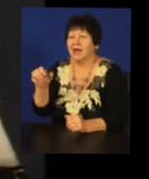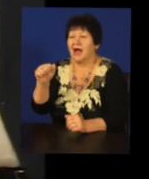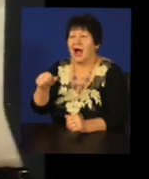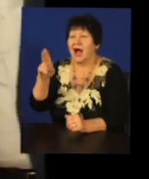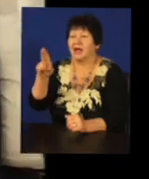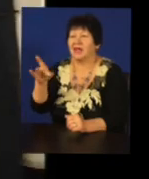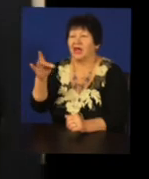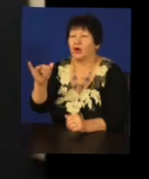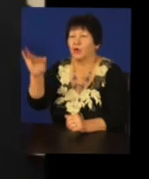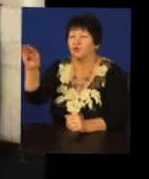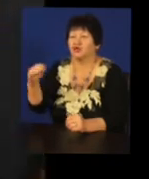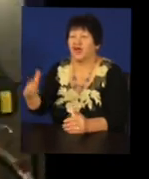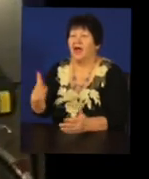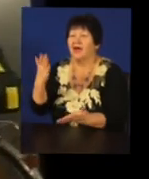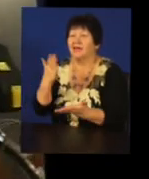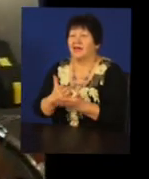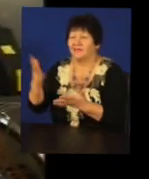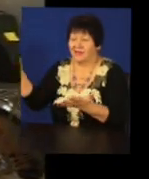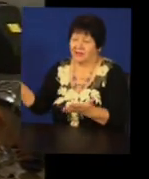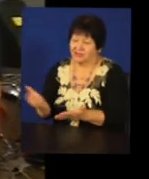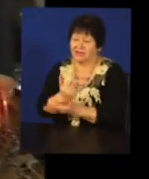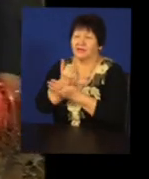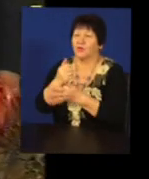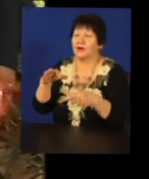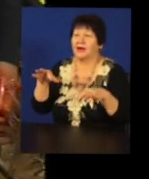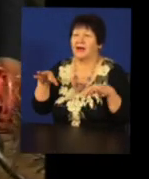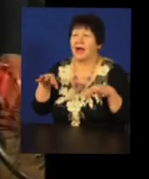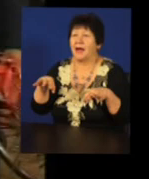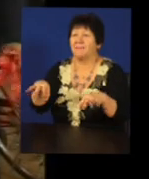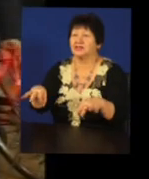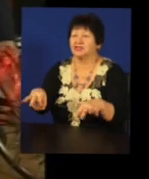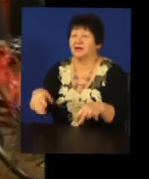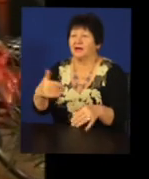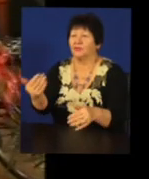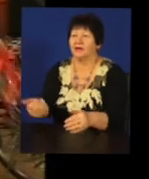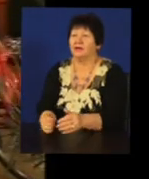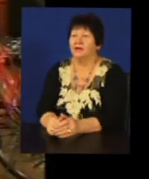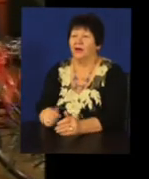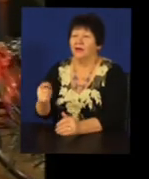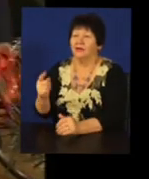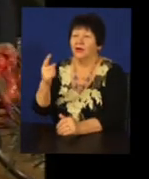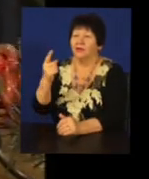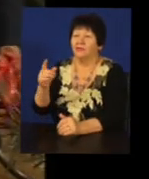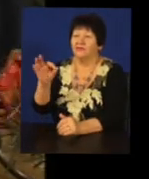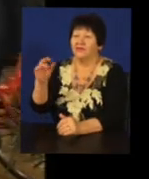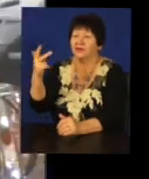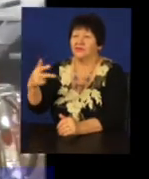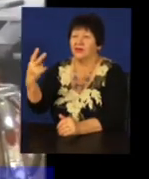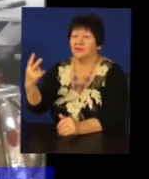Achiruș este câștigătorul automobilului. Vlad Achiruș. Achiruș